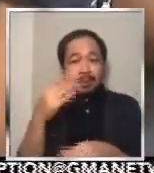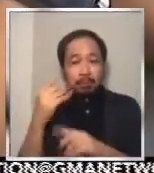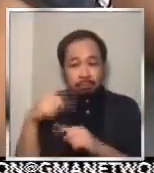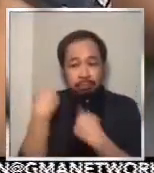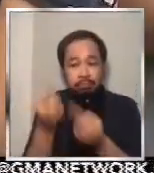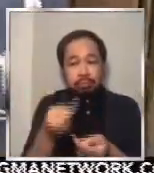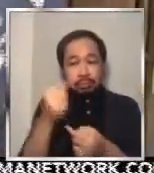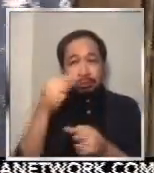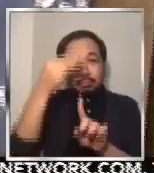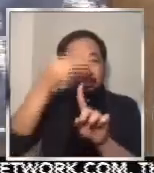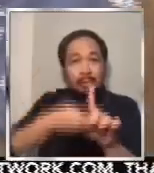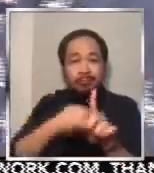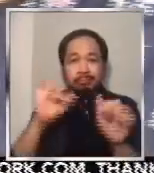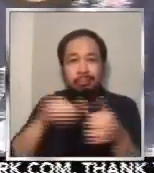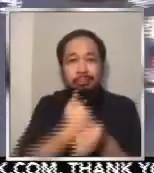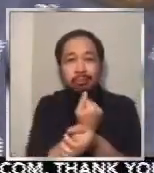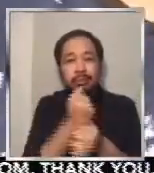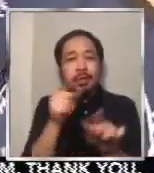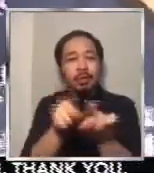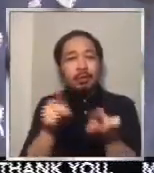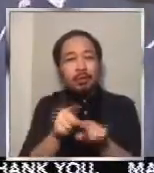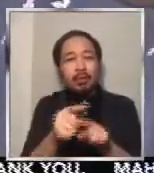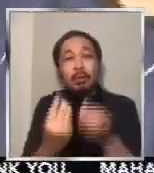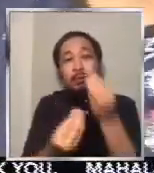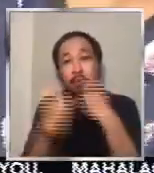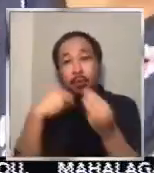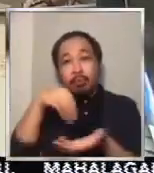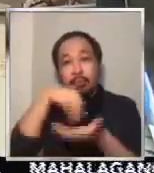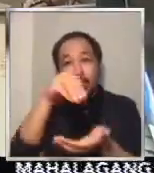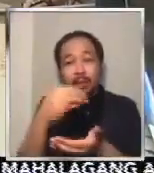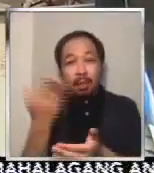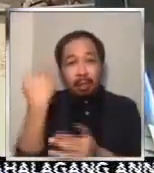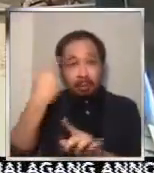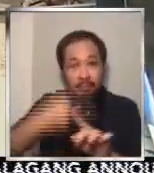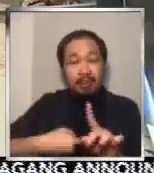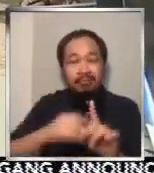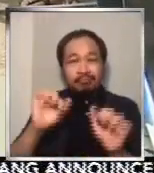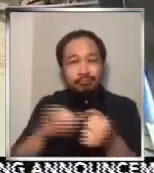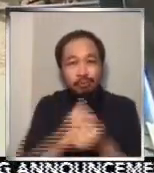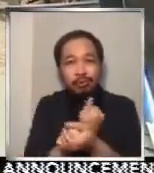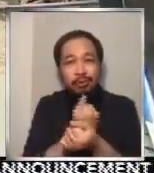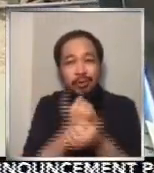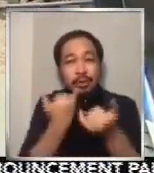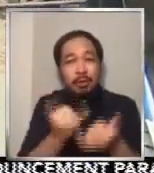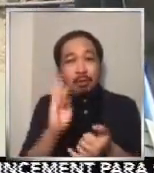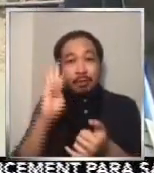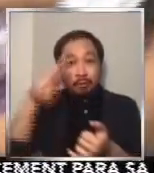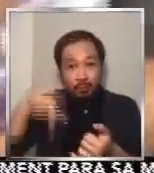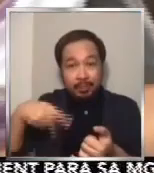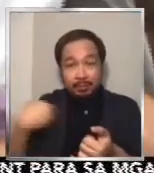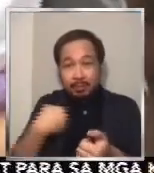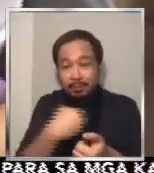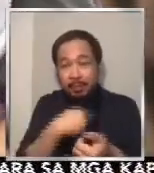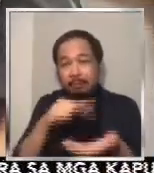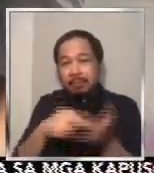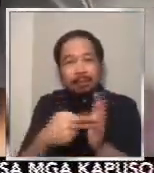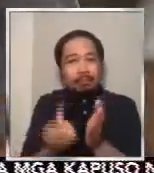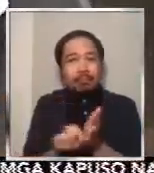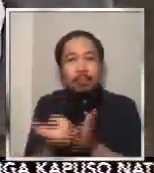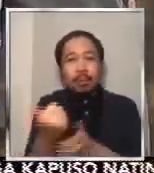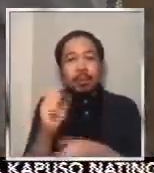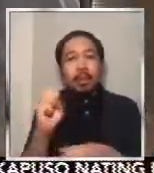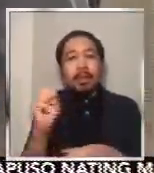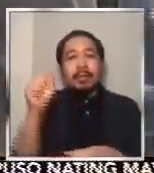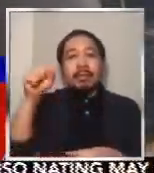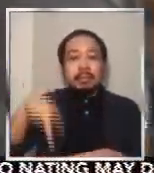sa kanila noong isang buwan. Dahil 4-piece member, hindi na siya napabilang sa DSWD Social Amelioration Program at wala na rin daw